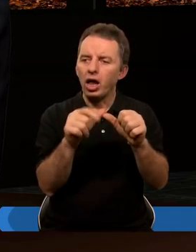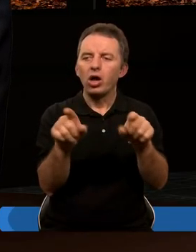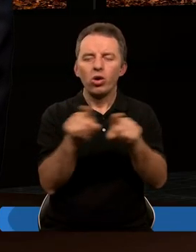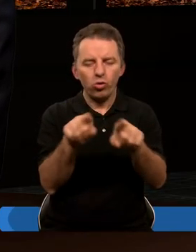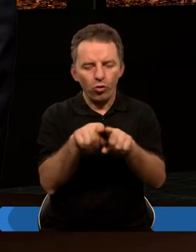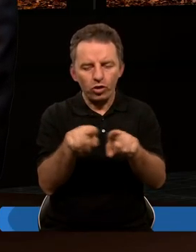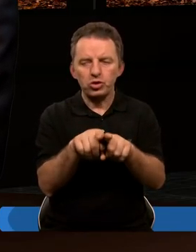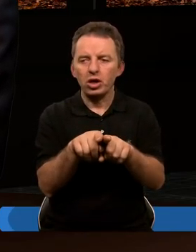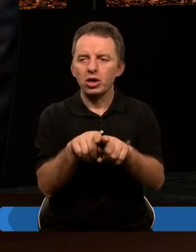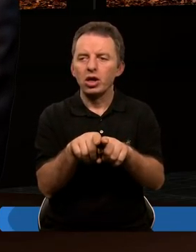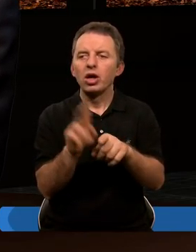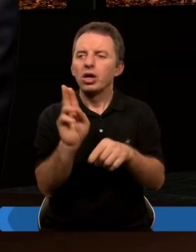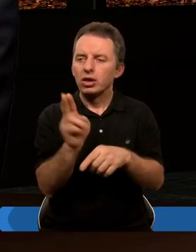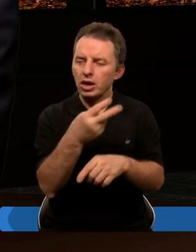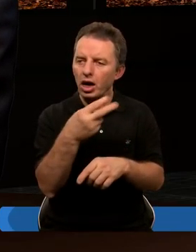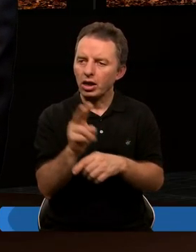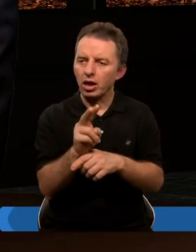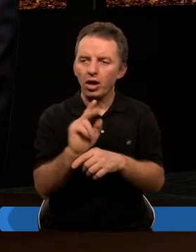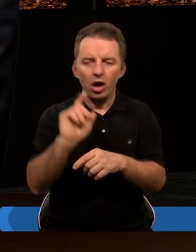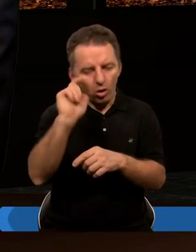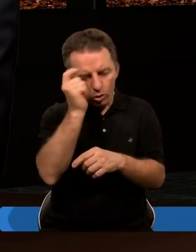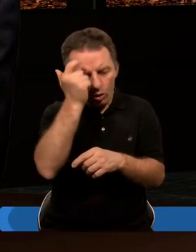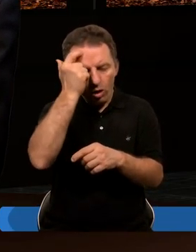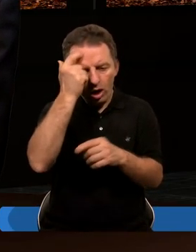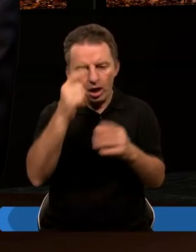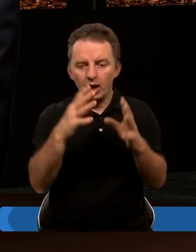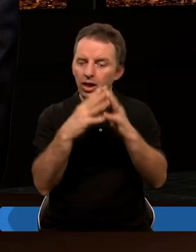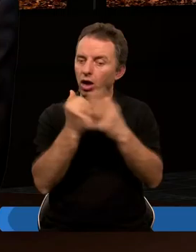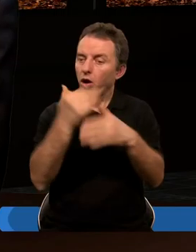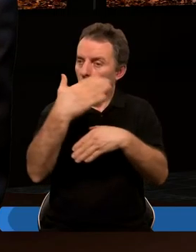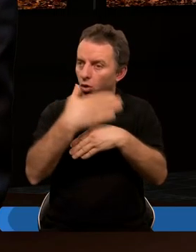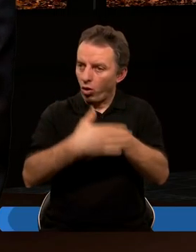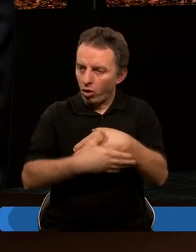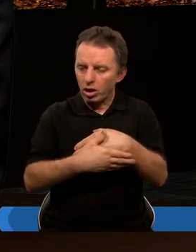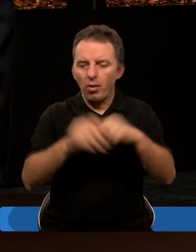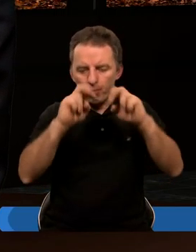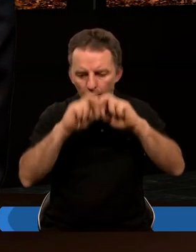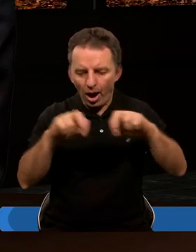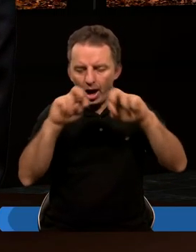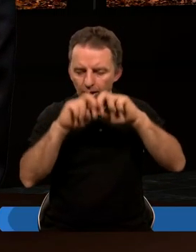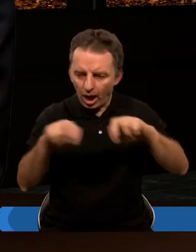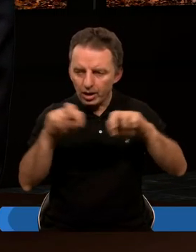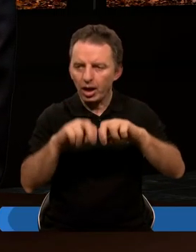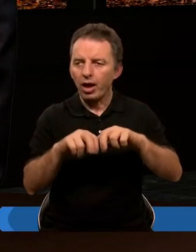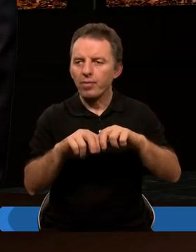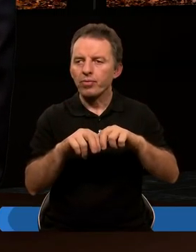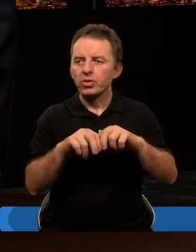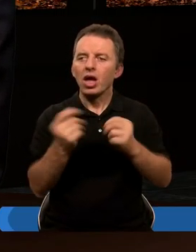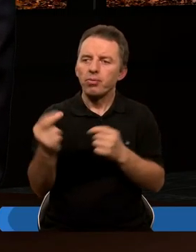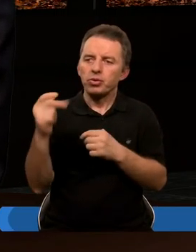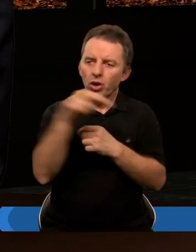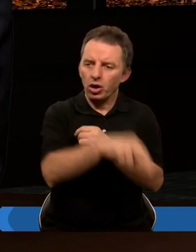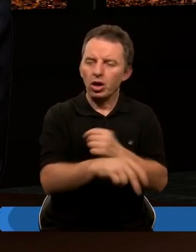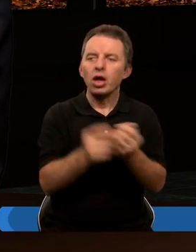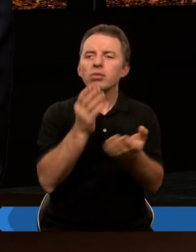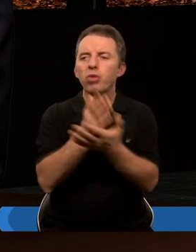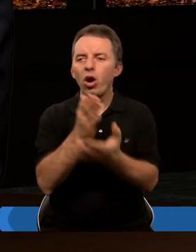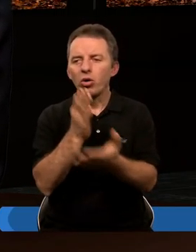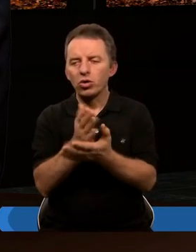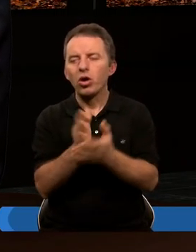równocześnie, kiedy rola zakonu się kończy tej diagnozy, no to przychodzi z